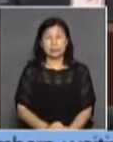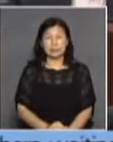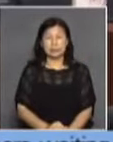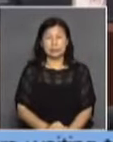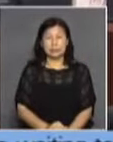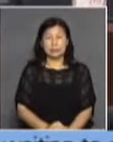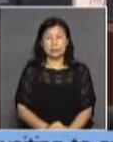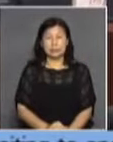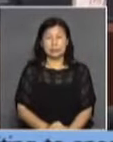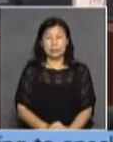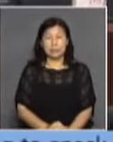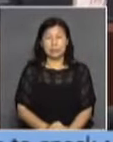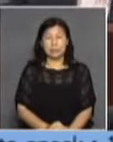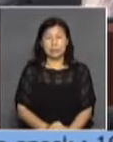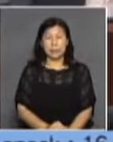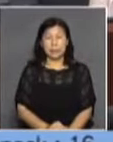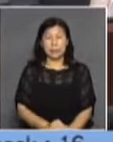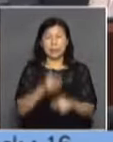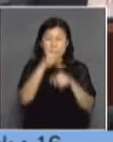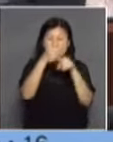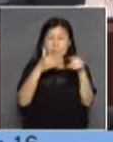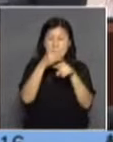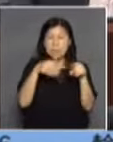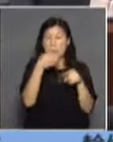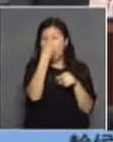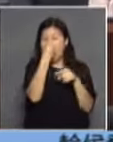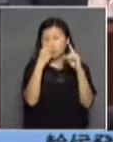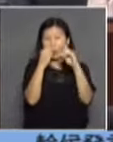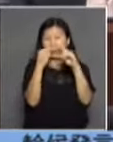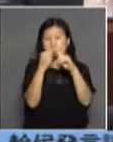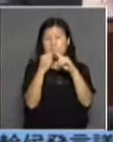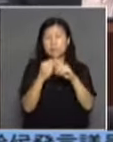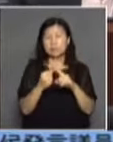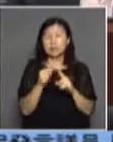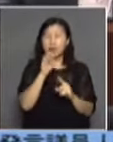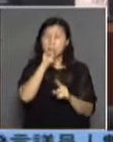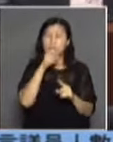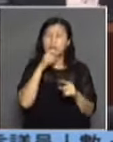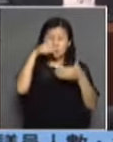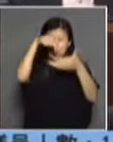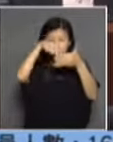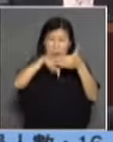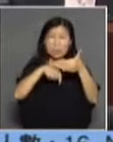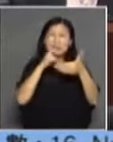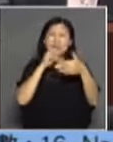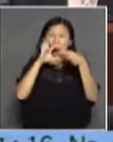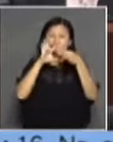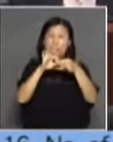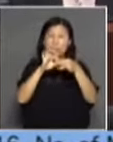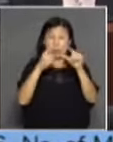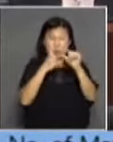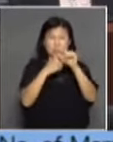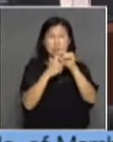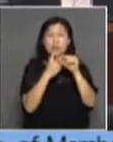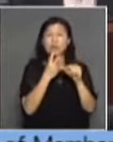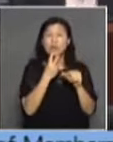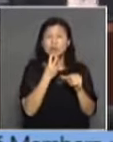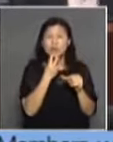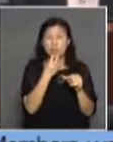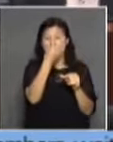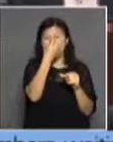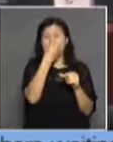咧有部分香港嘅人士咧就話裏邊有關啊中央對香港